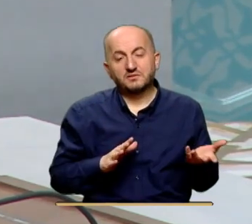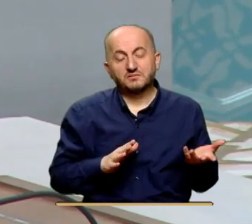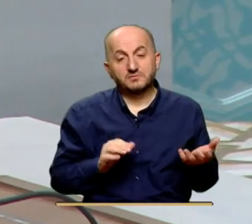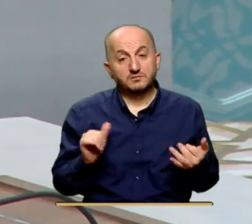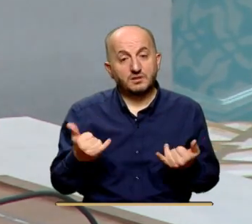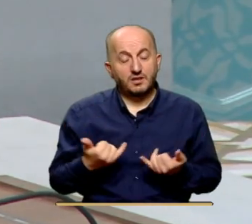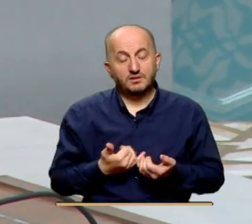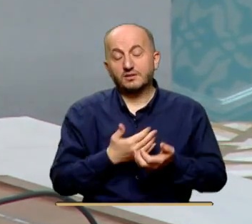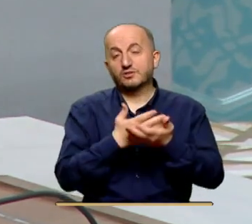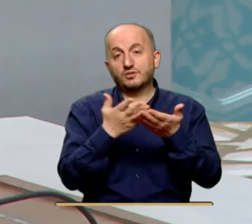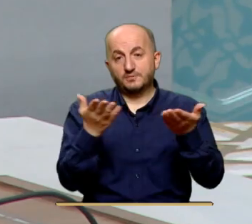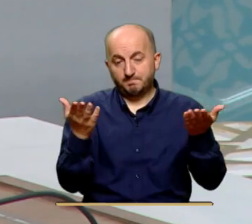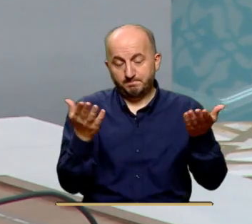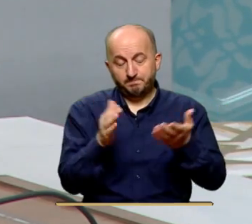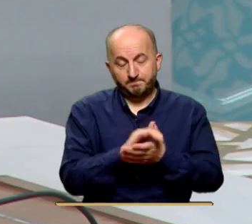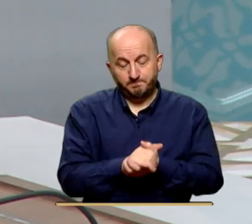Değerli kardeşlerim,